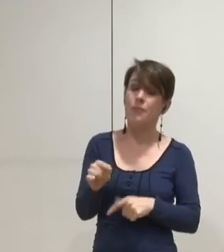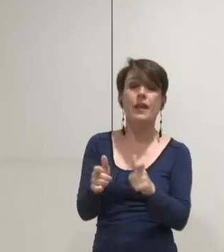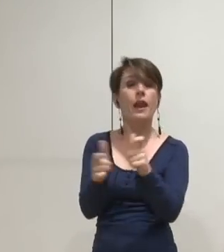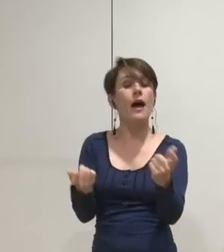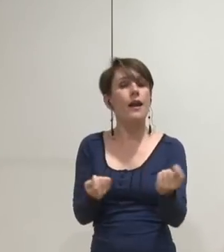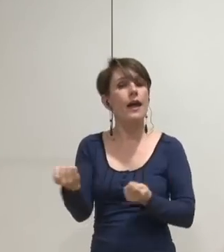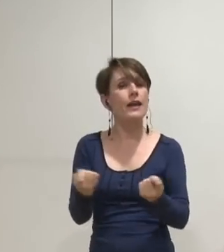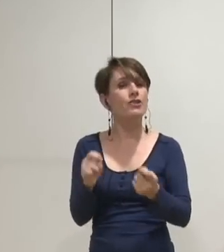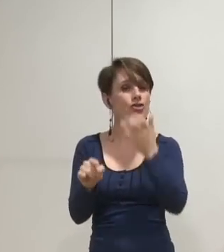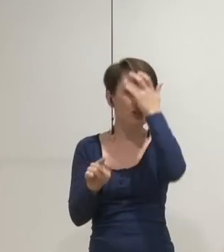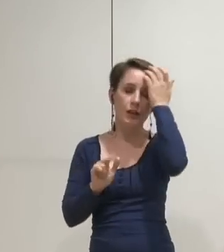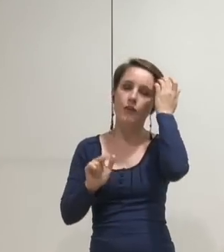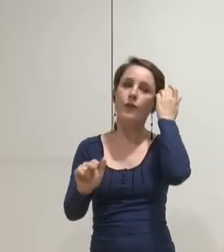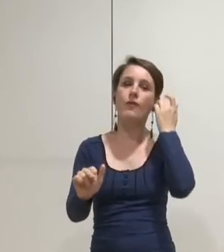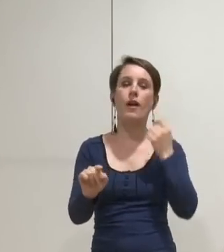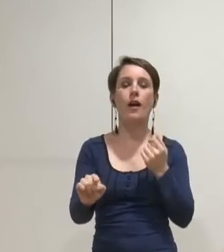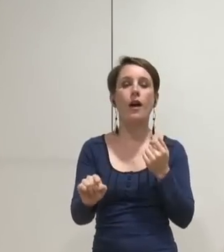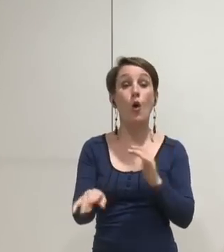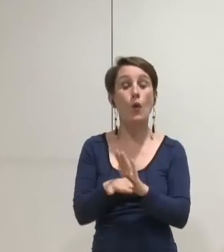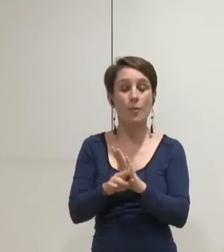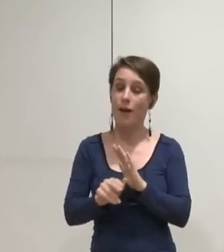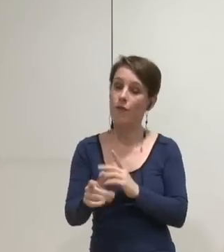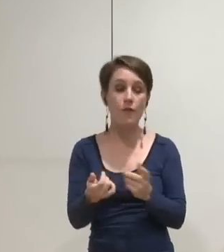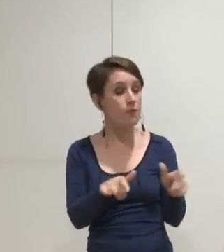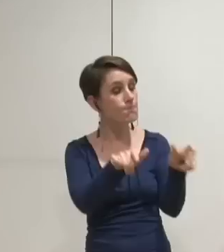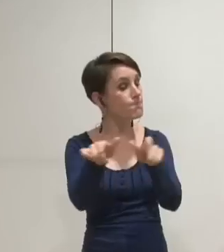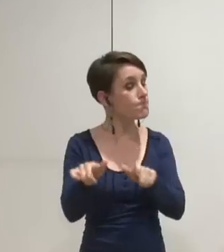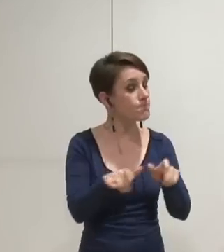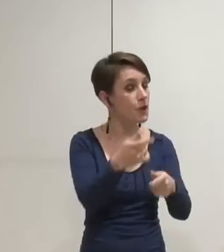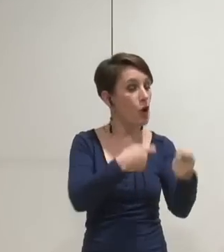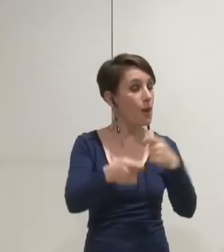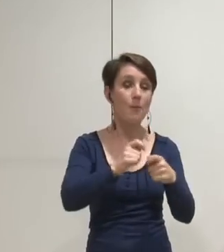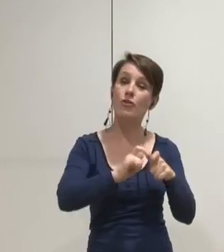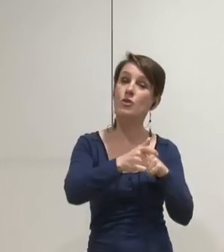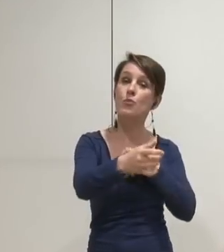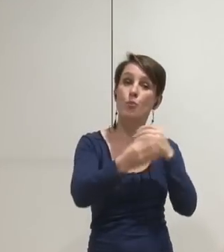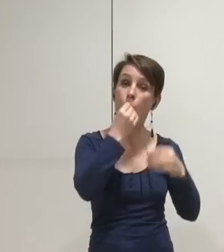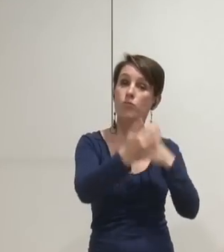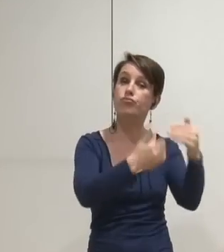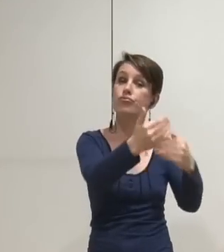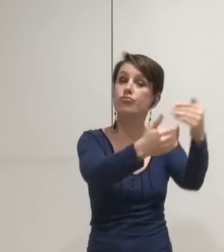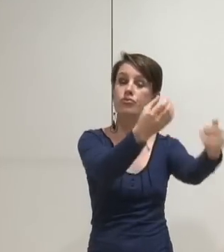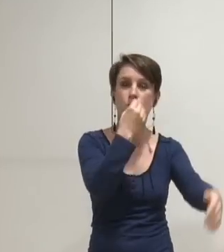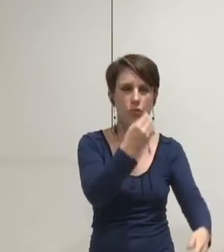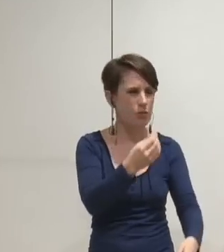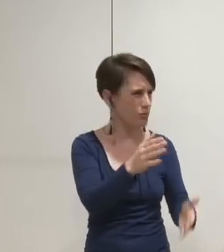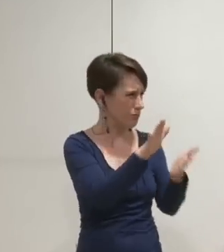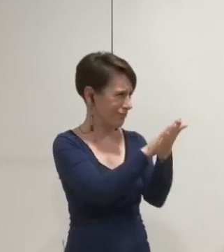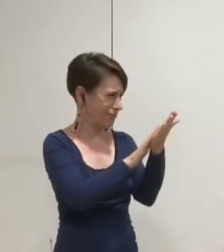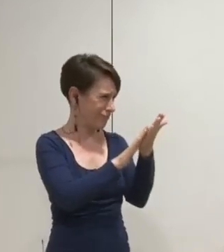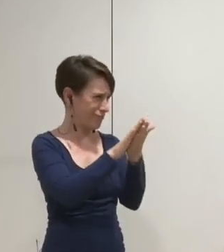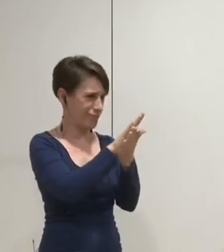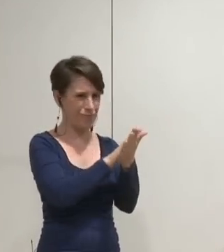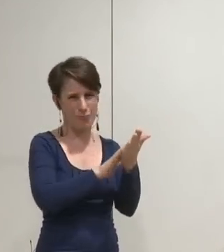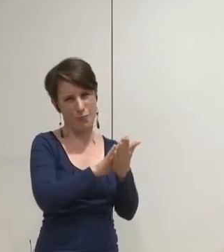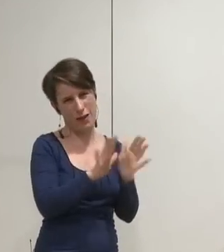début d'assurer de vérifier la bonne exécution du CE de ce marché mais désolé encore une fois vous